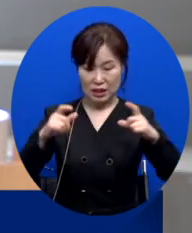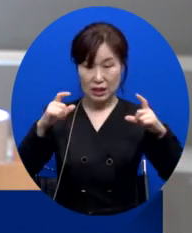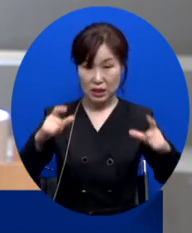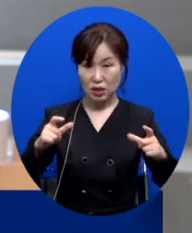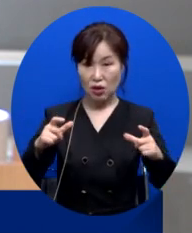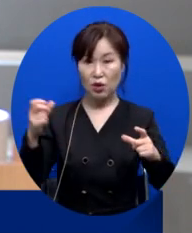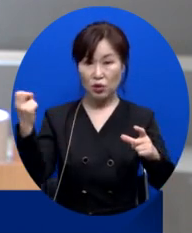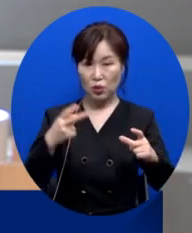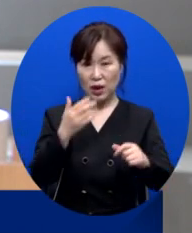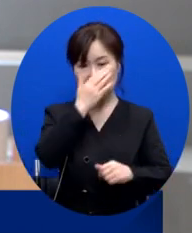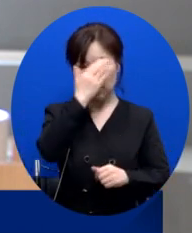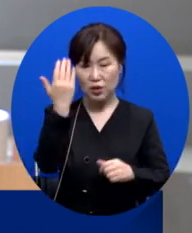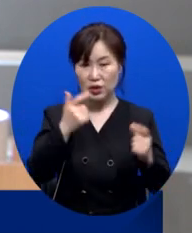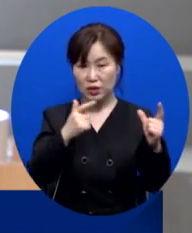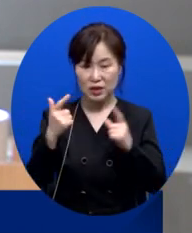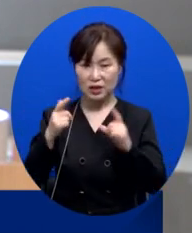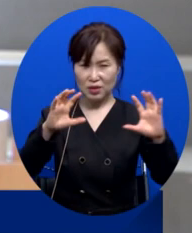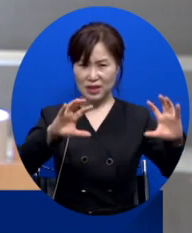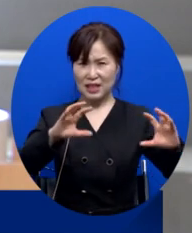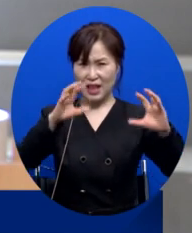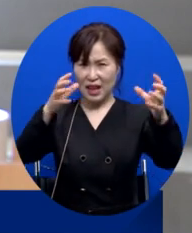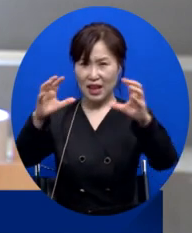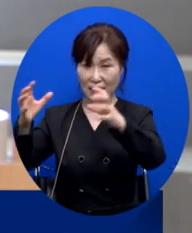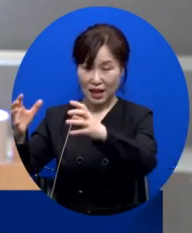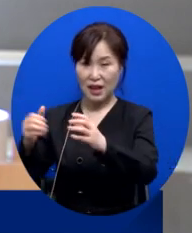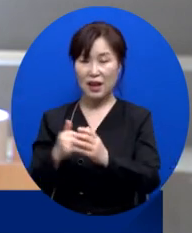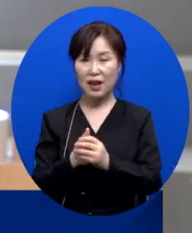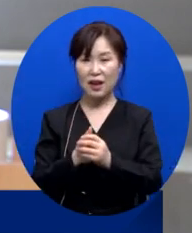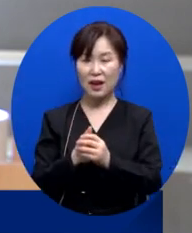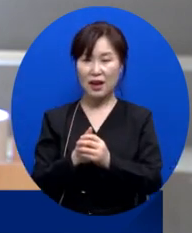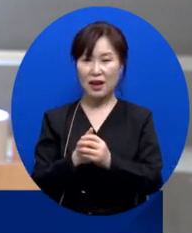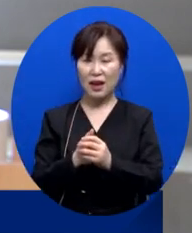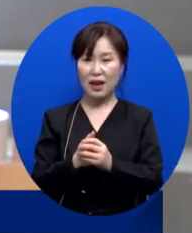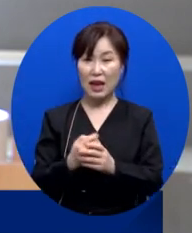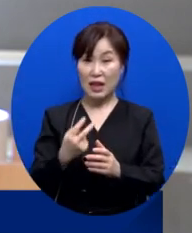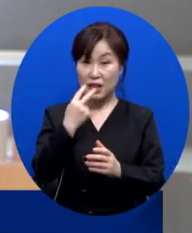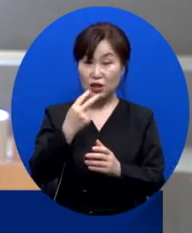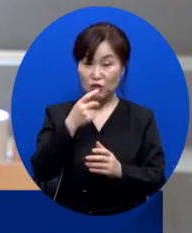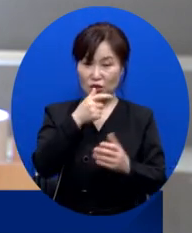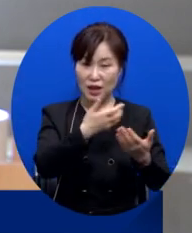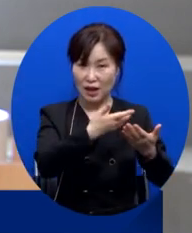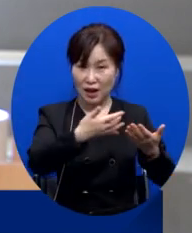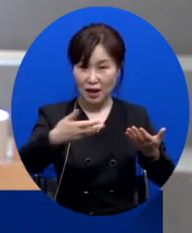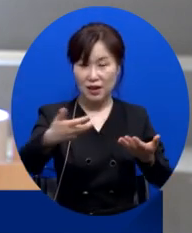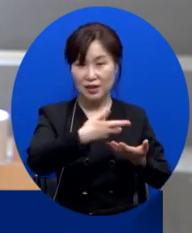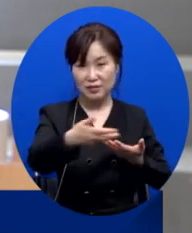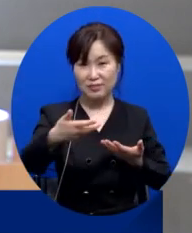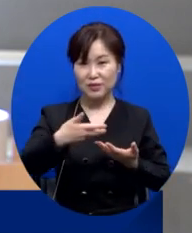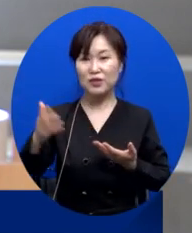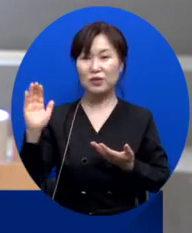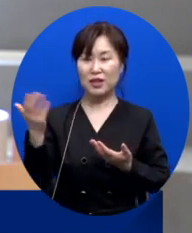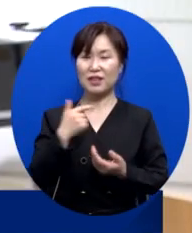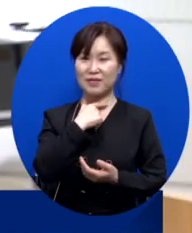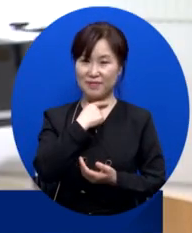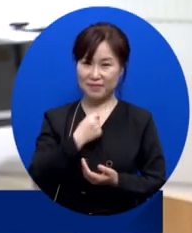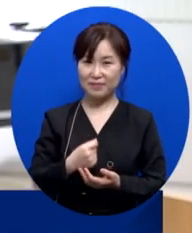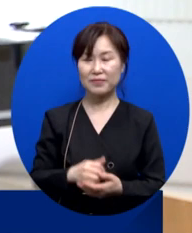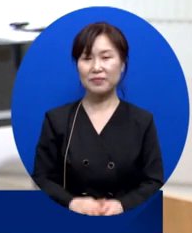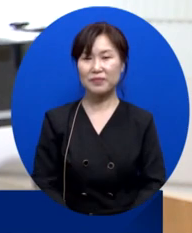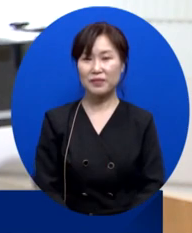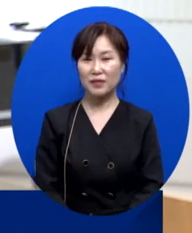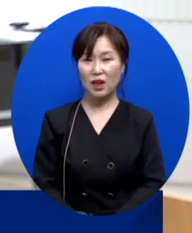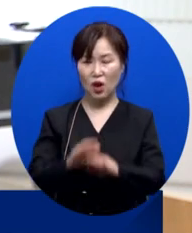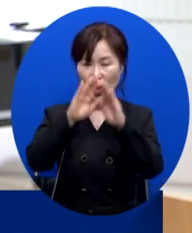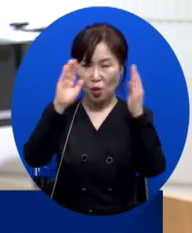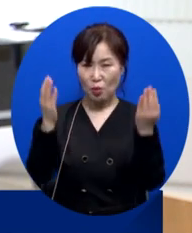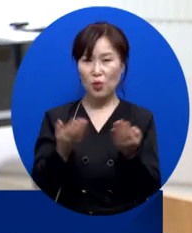또 청년들과 열방에 아 정말 생수에 간처럼 흘러 4 보냈으면 좋겠다 라는 생각입니다 모든